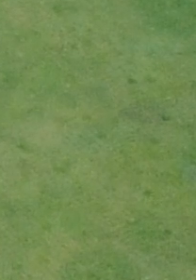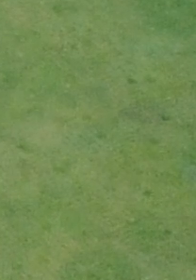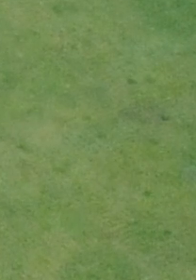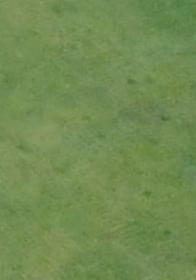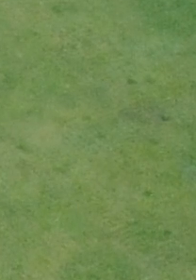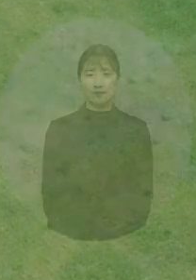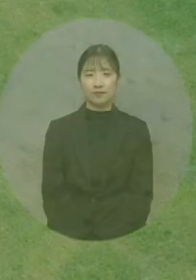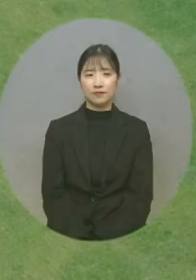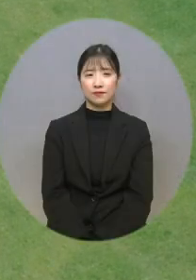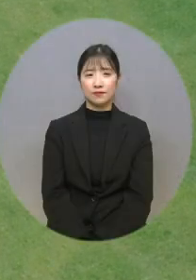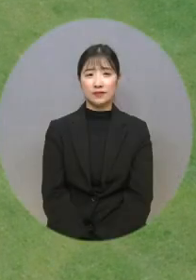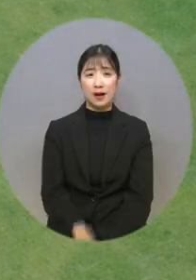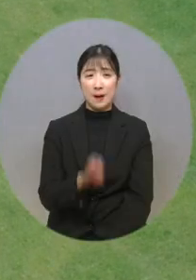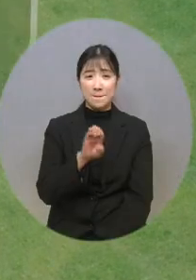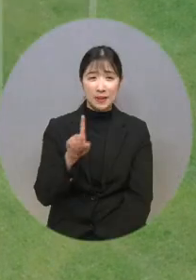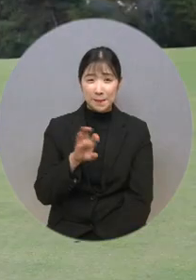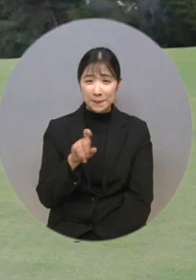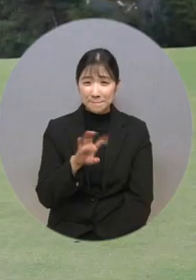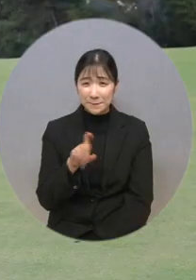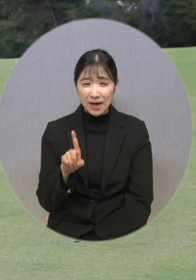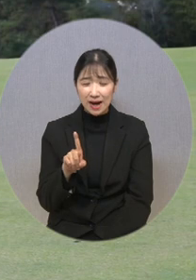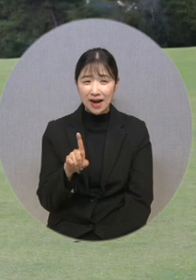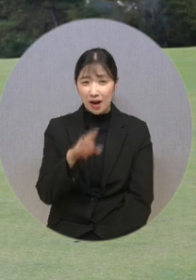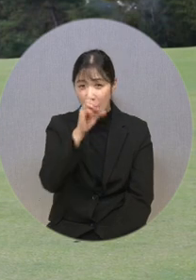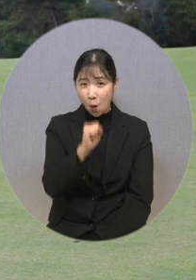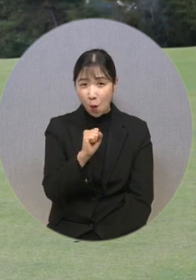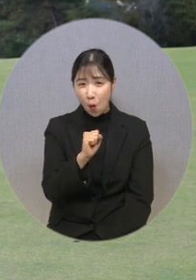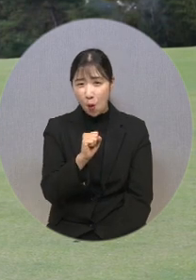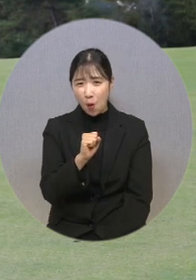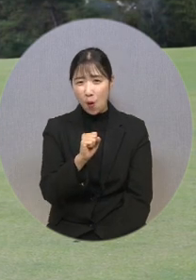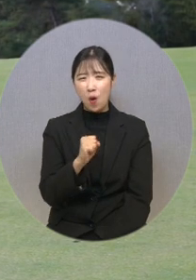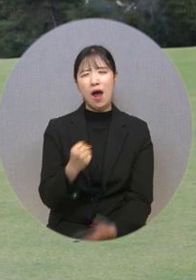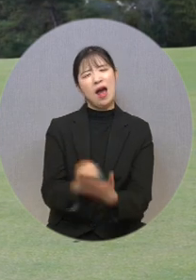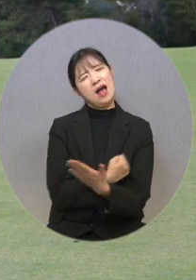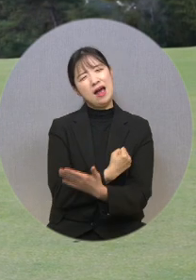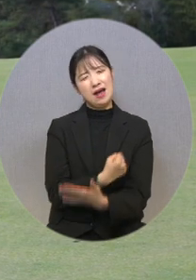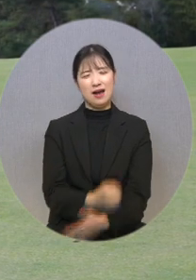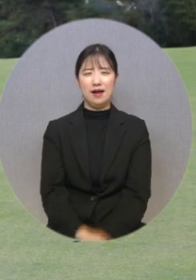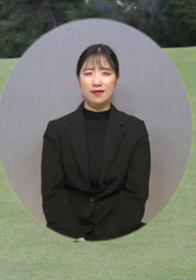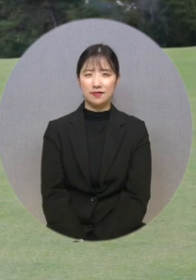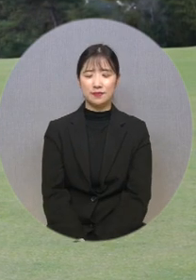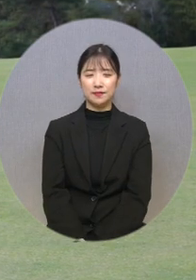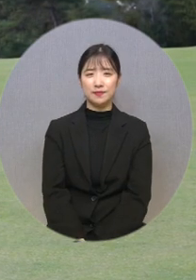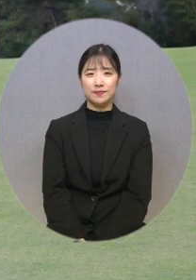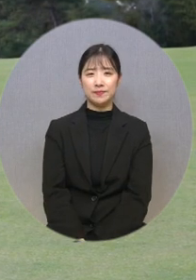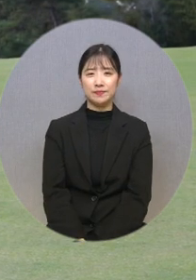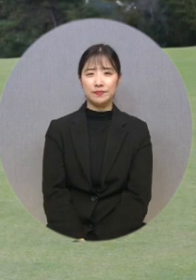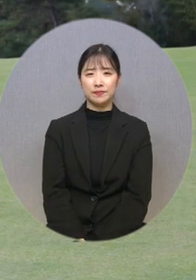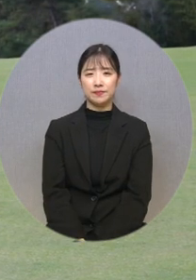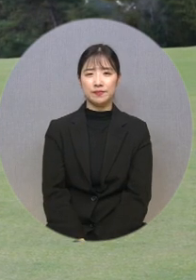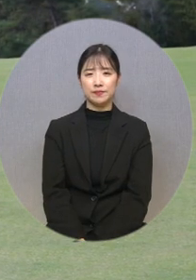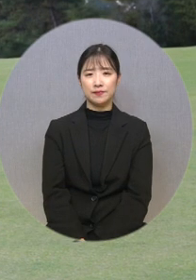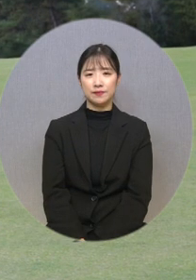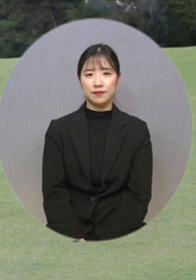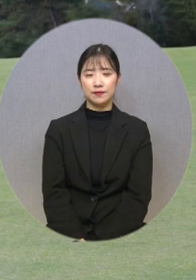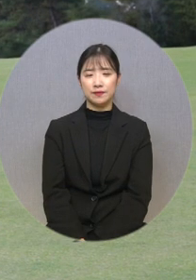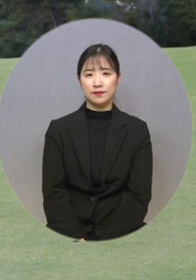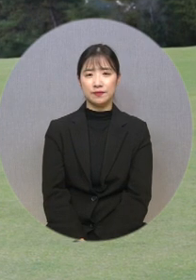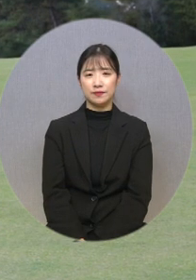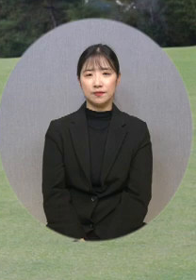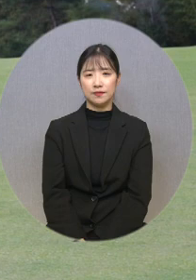파파파. 나이스. 아우. 파파파. 나이스. 아우. 깝다. 고기? 네.